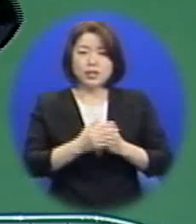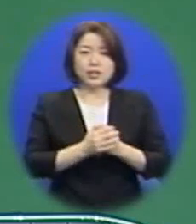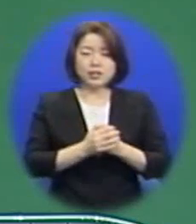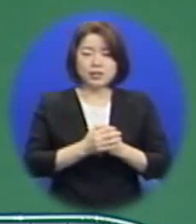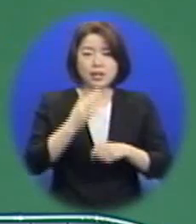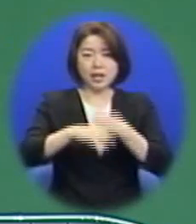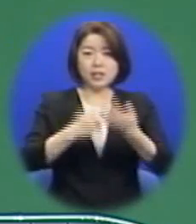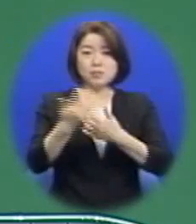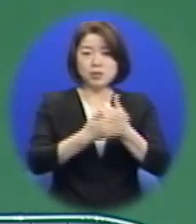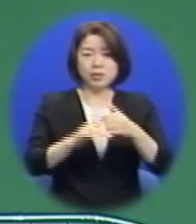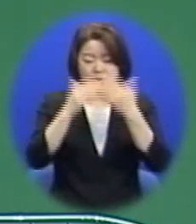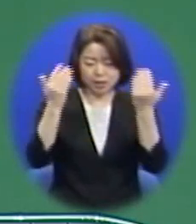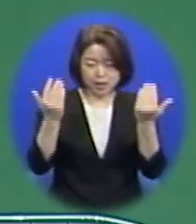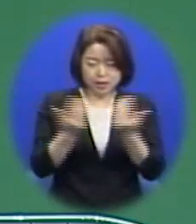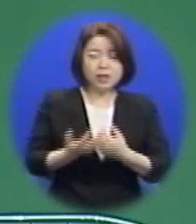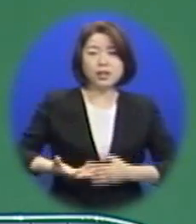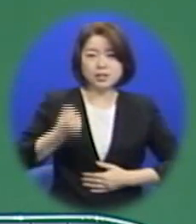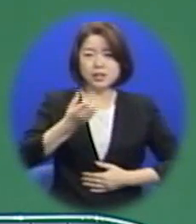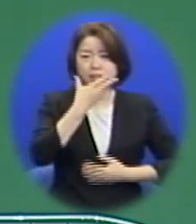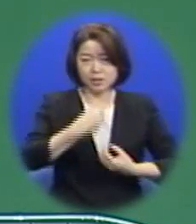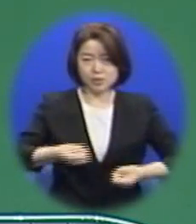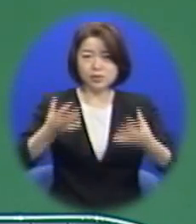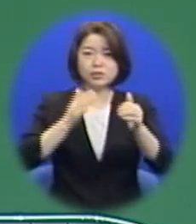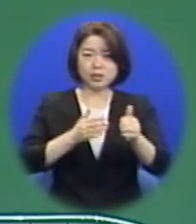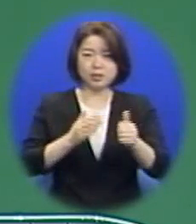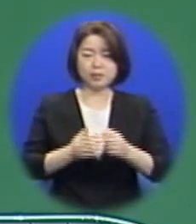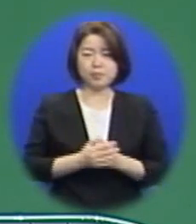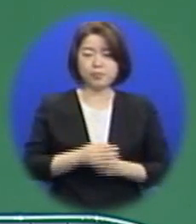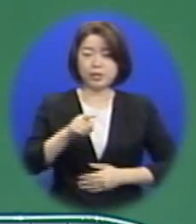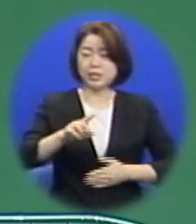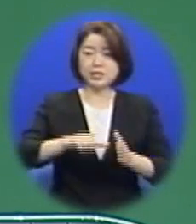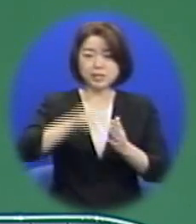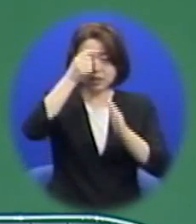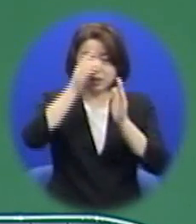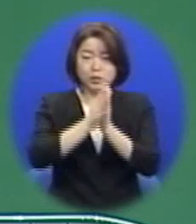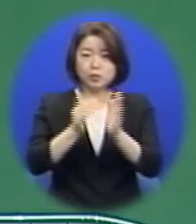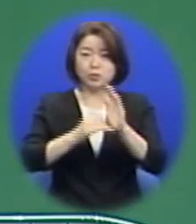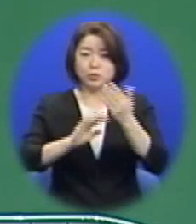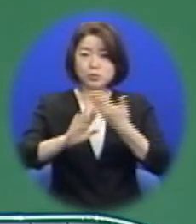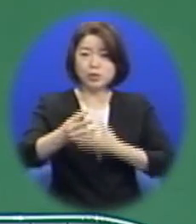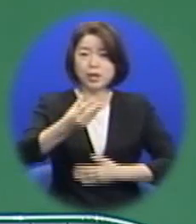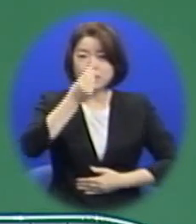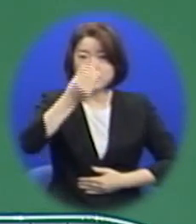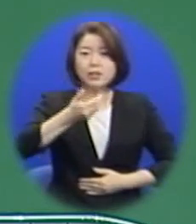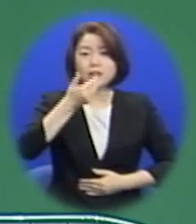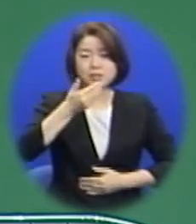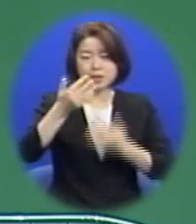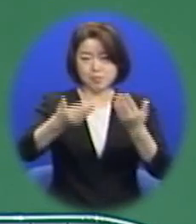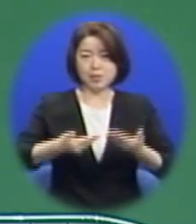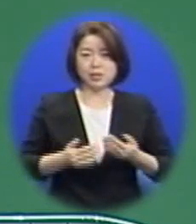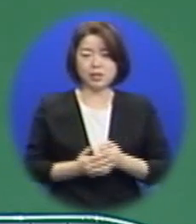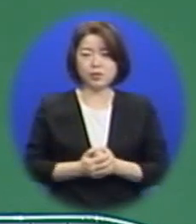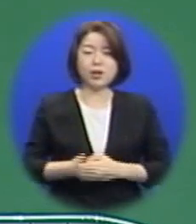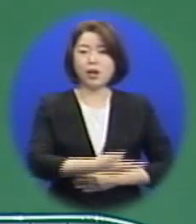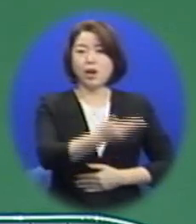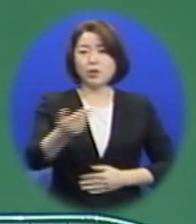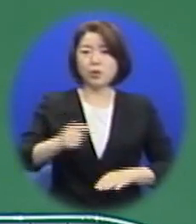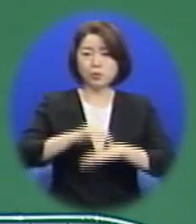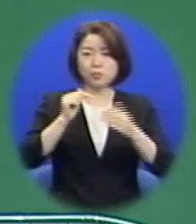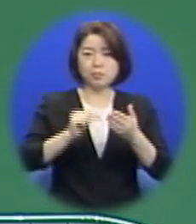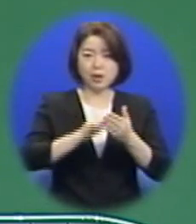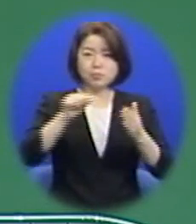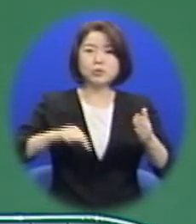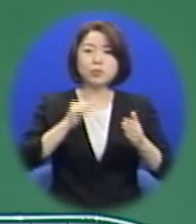되기를 축원합니다. 이 시간에 우리 기도하고 성찬을 받겠습니다. 여러분, 여러분의 마음의 심령